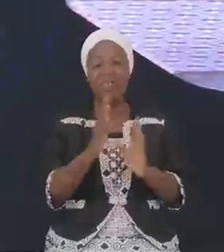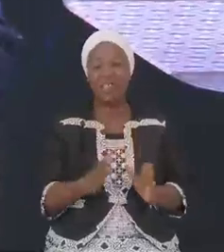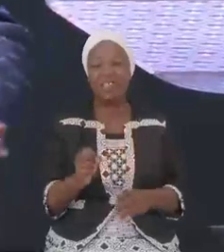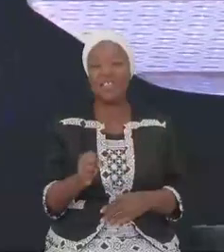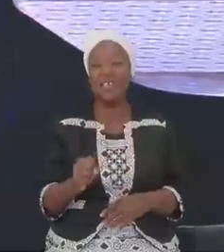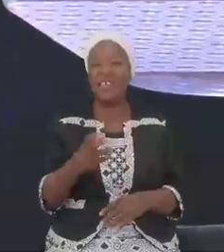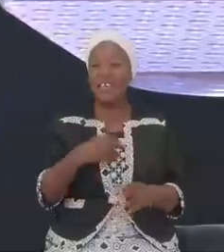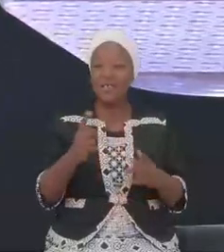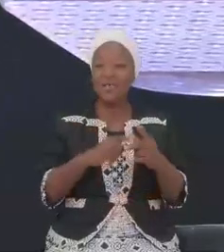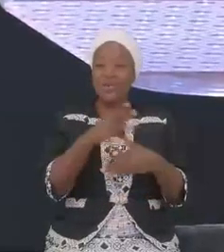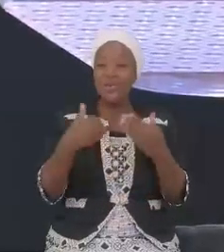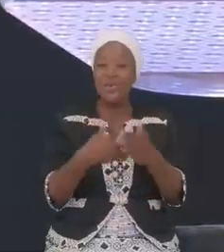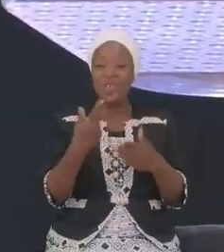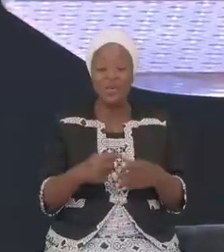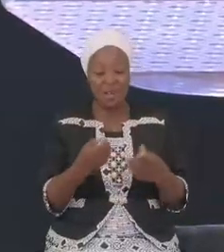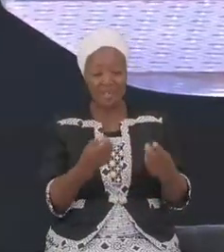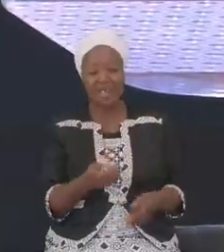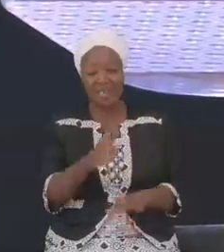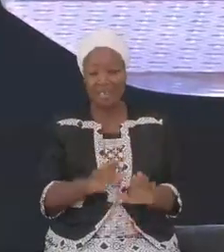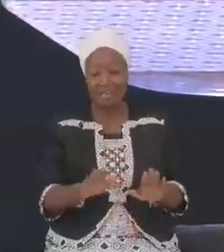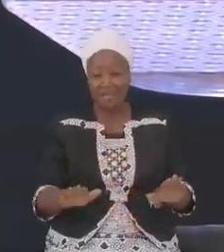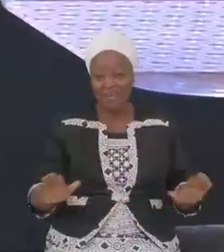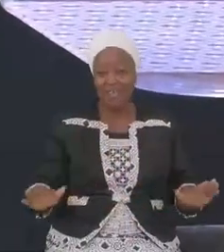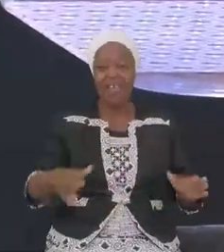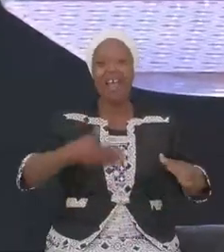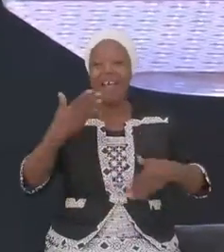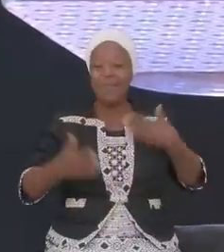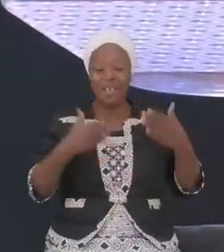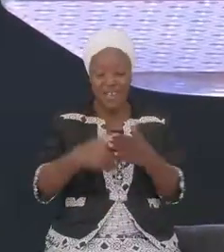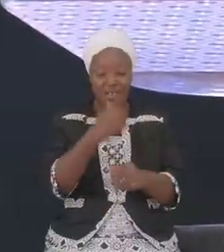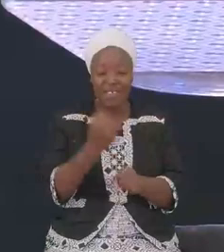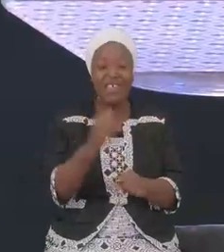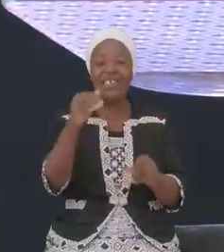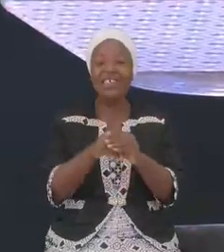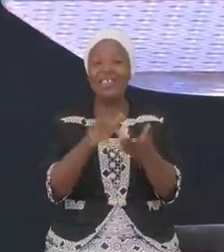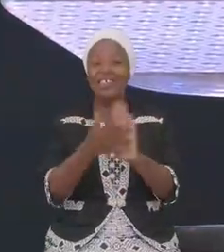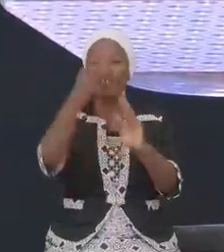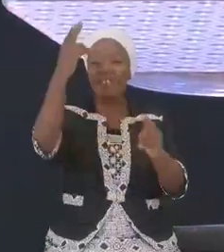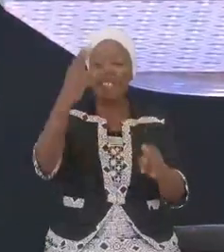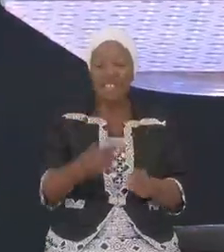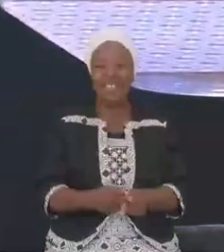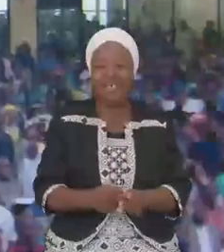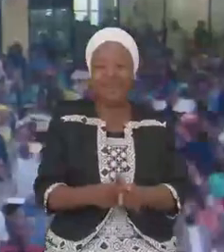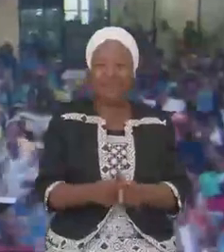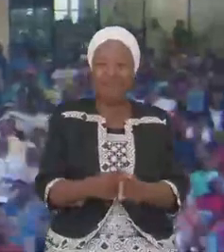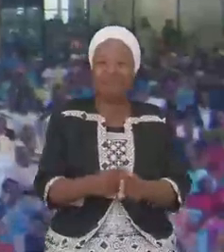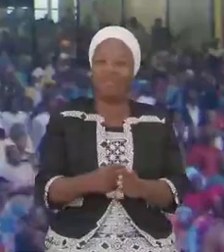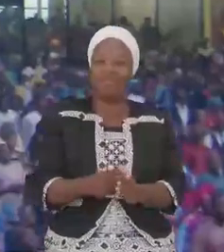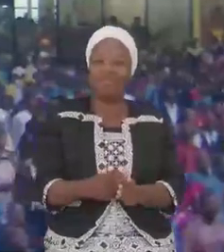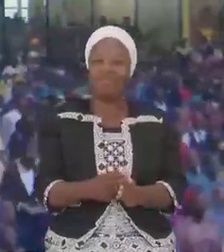professionnels et à nos petits-enfants, bonne et heureuse année à vous tous au nom de